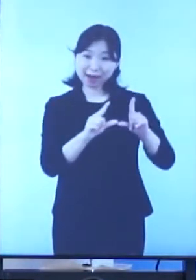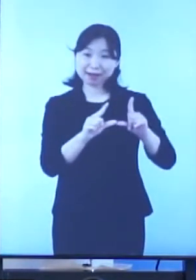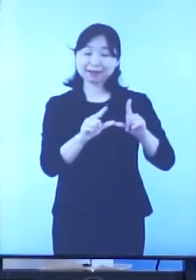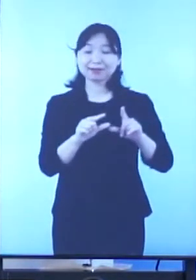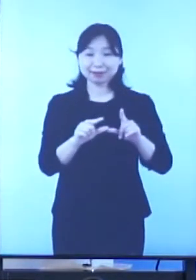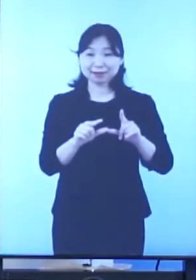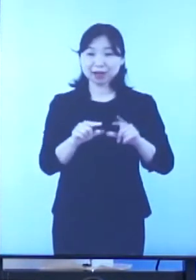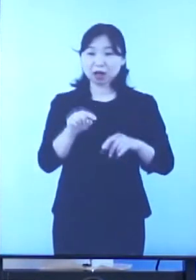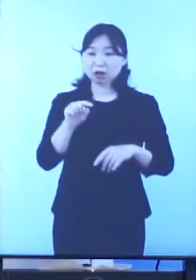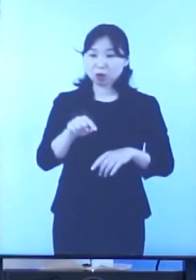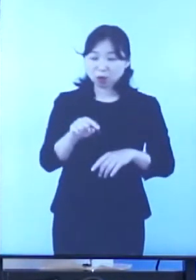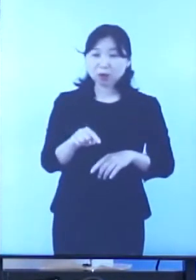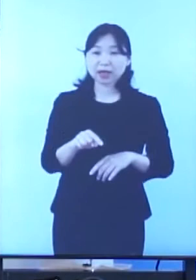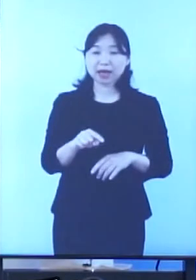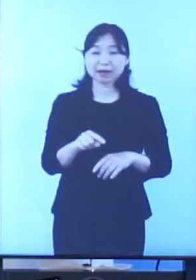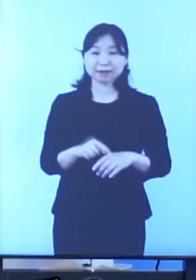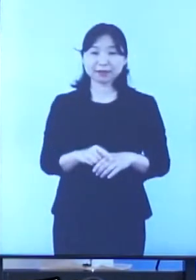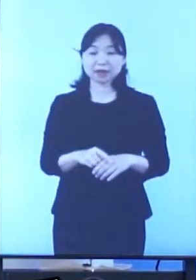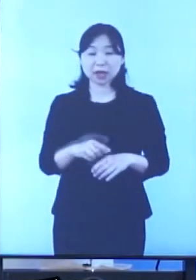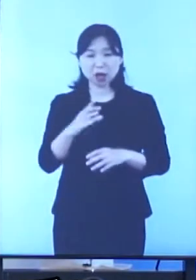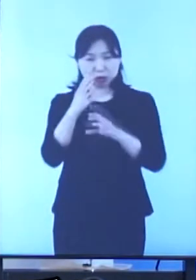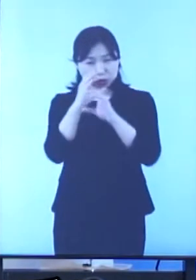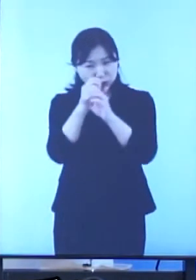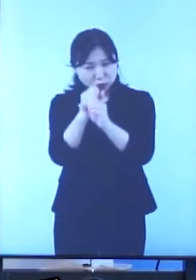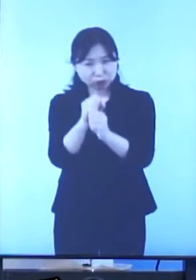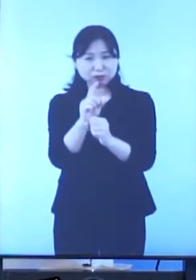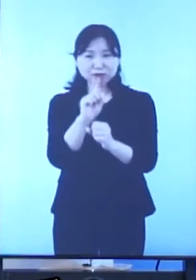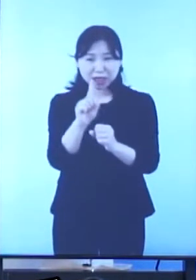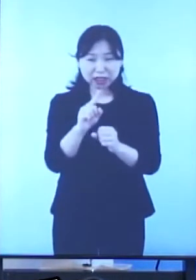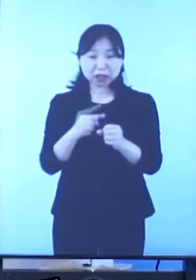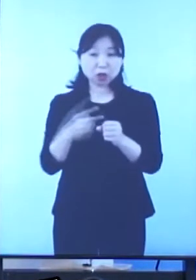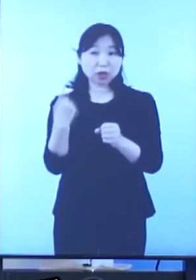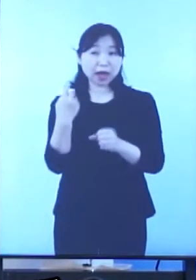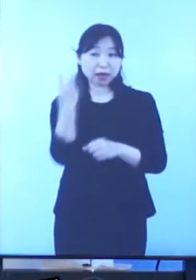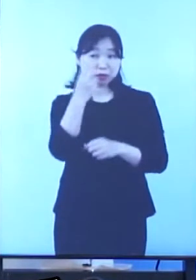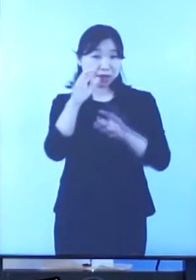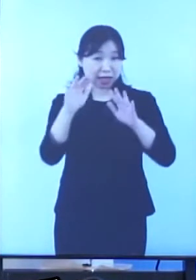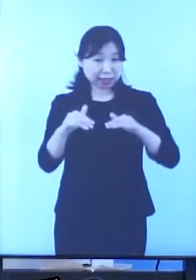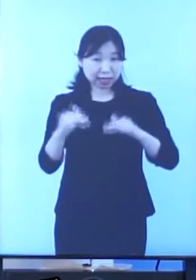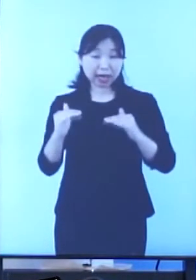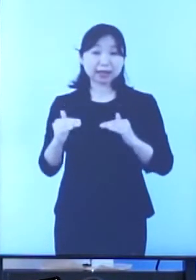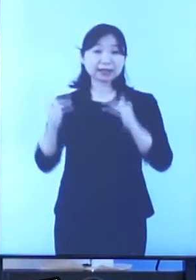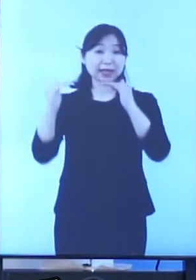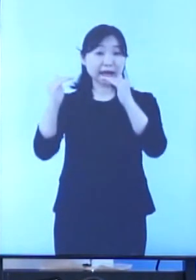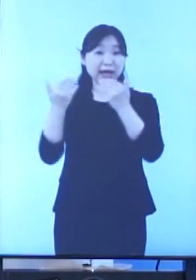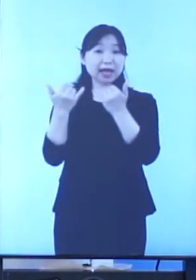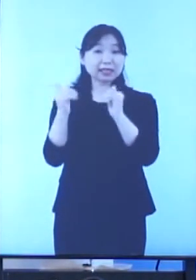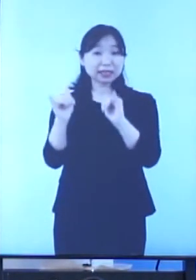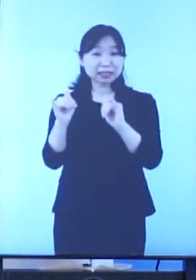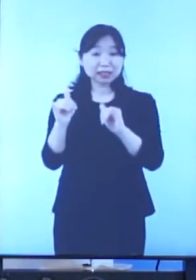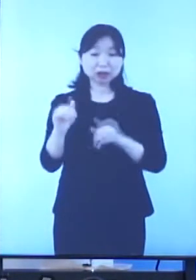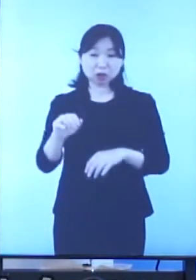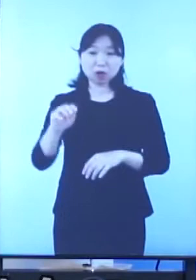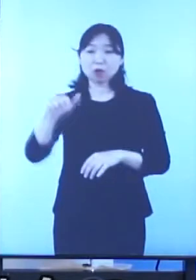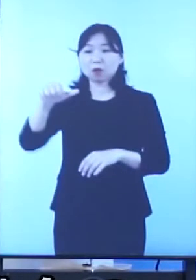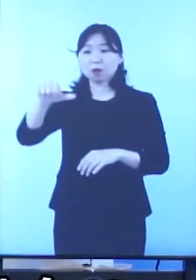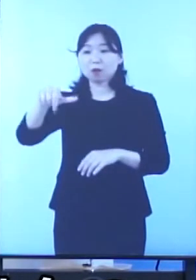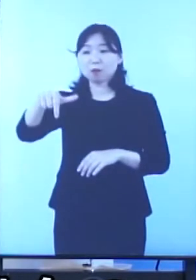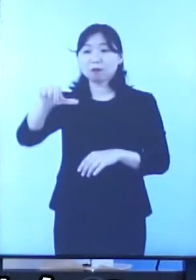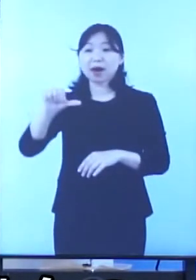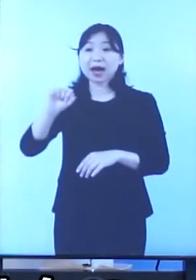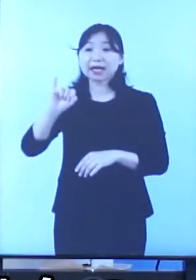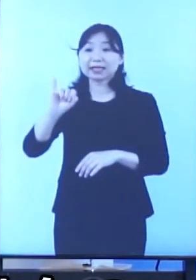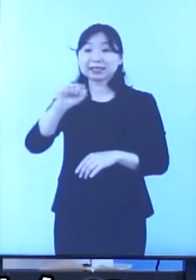注目したい点として昨年調査した成人のファイザーワクチン1回目の副反応と比べ全体的